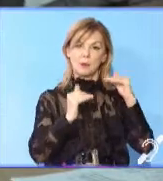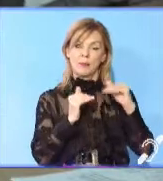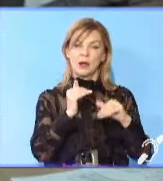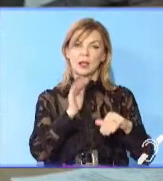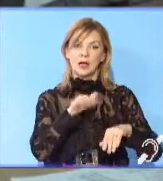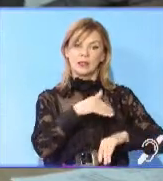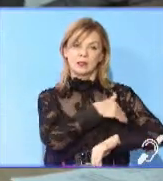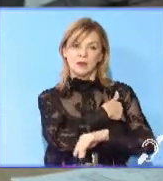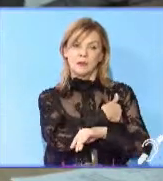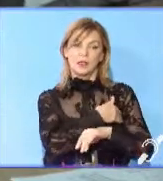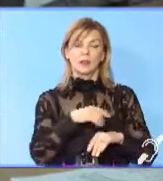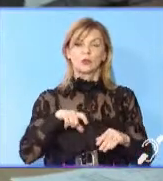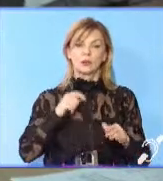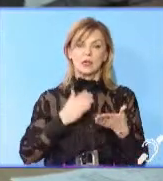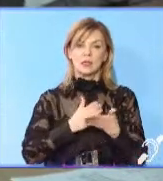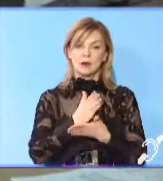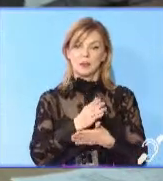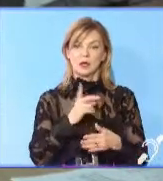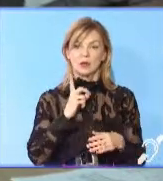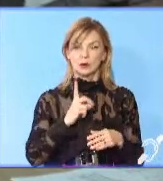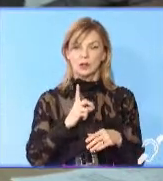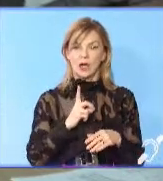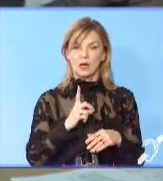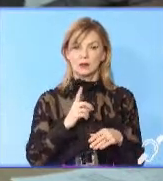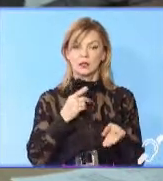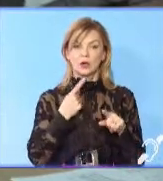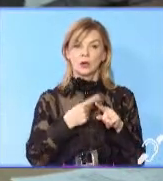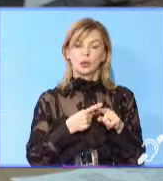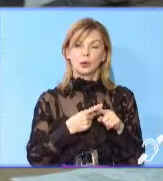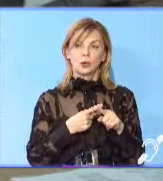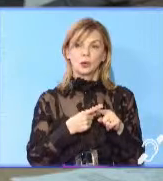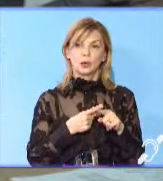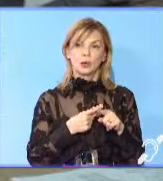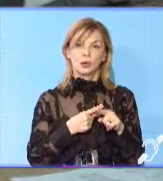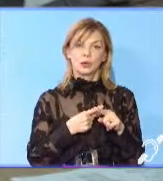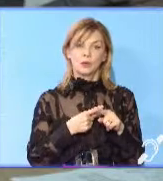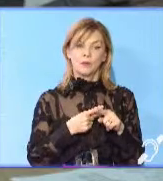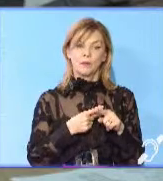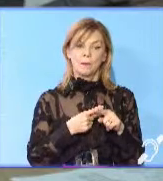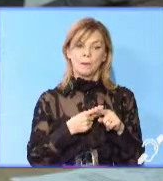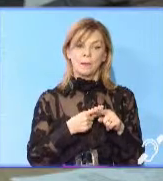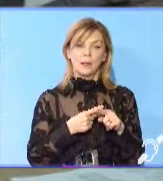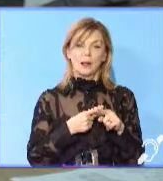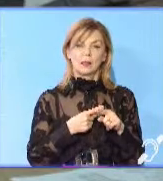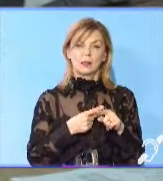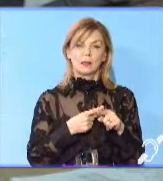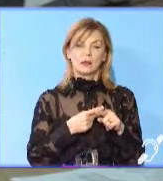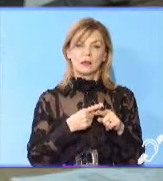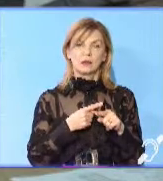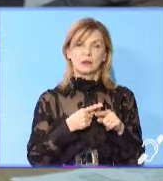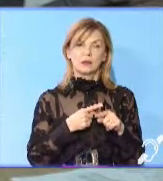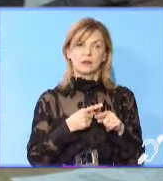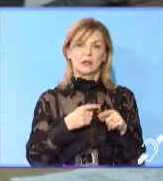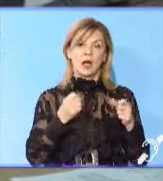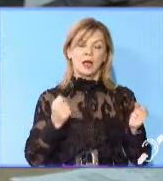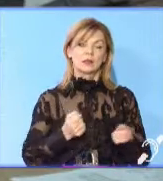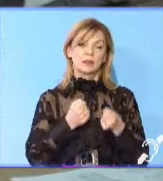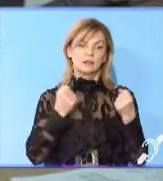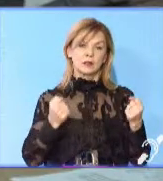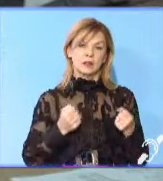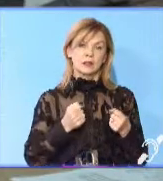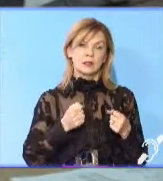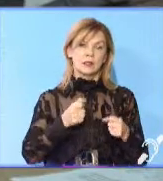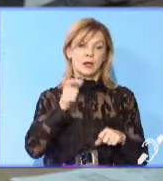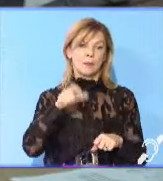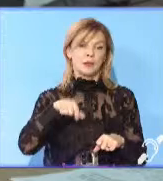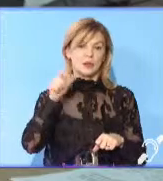este întotdeauna, dar odată cu factorul antropic, cu influența activității